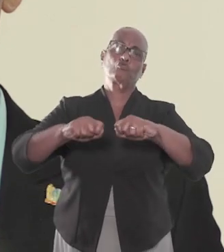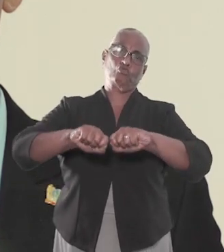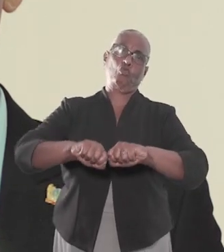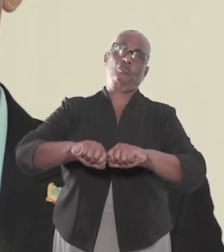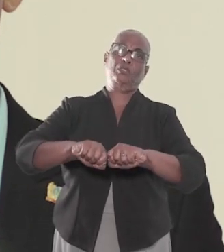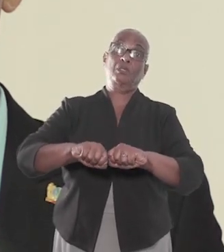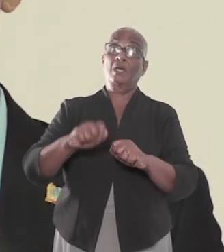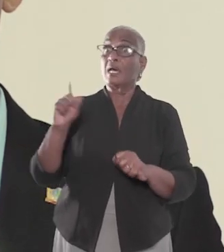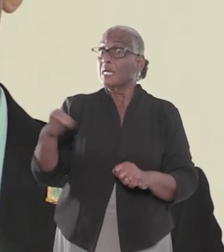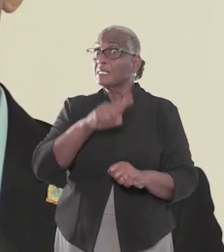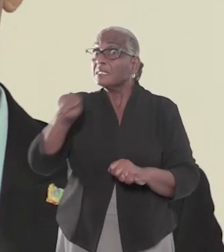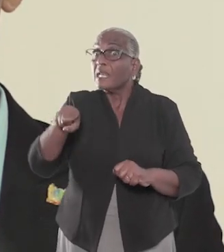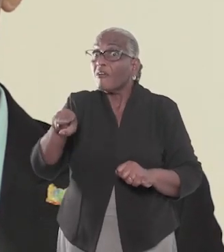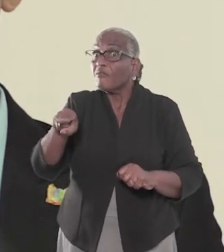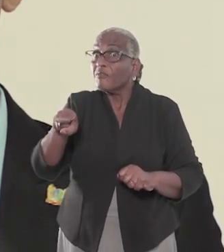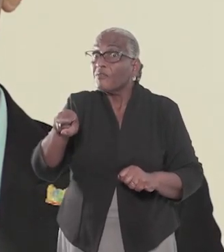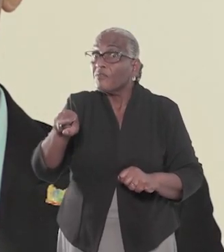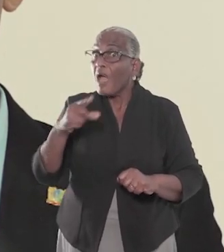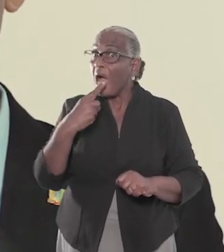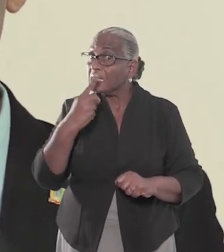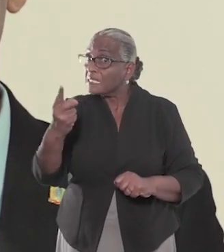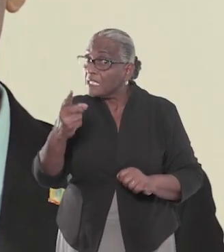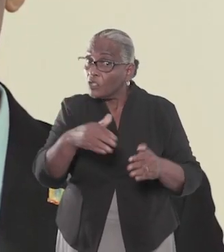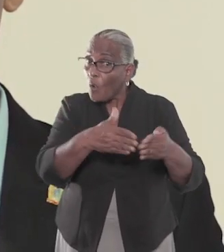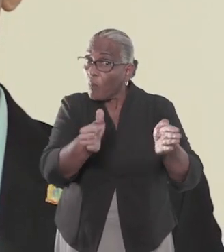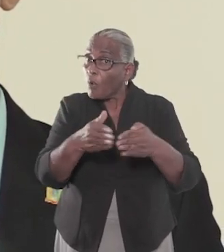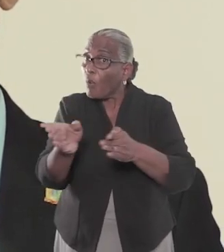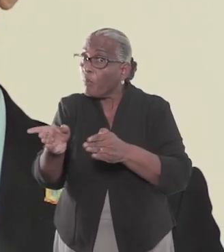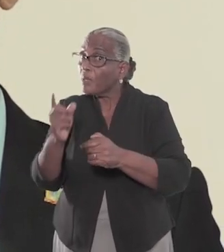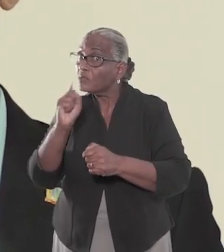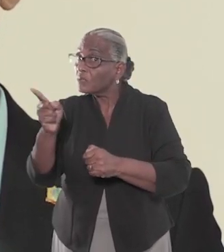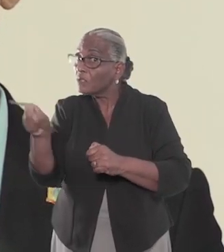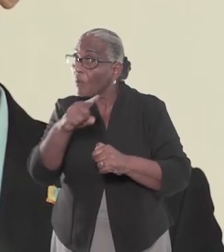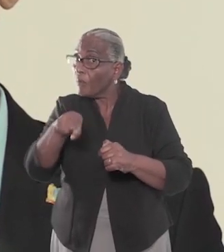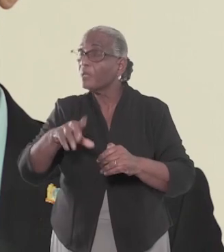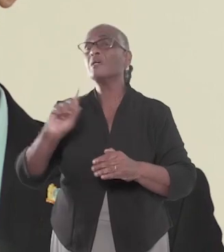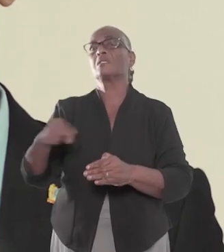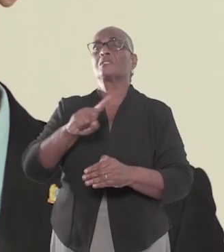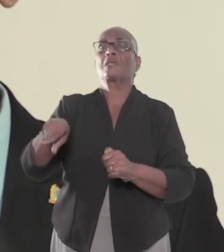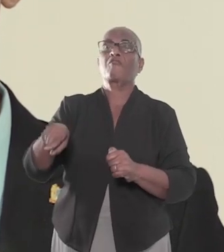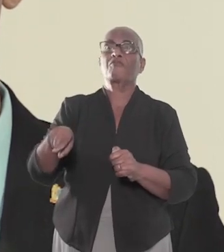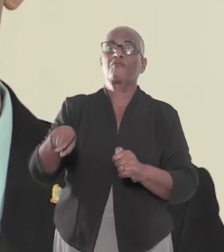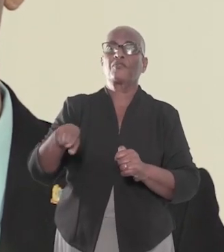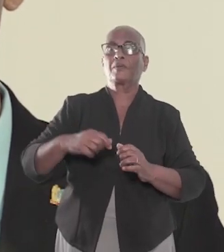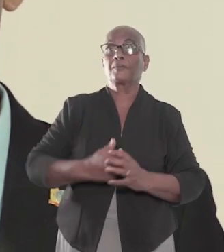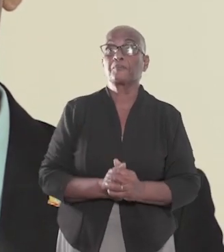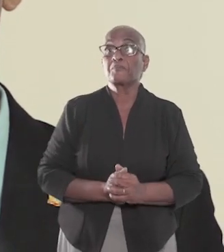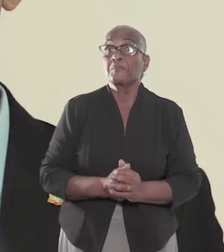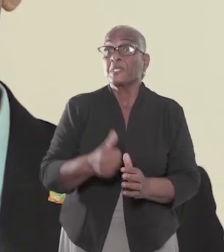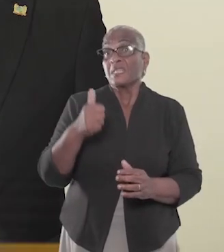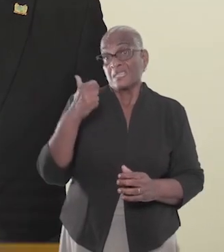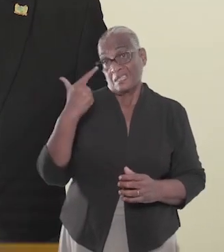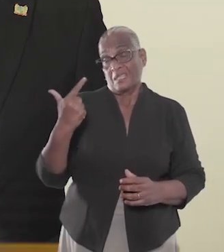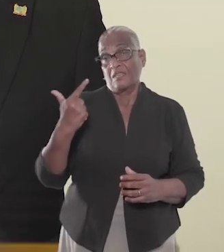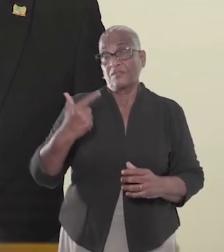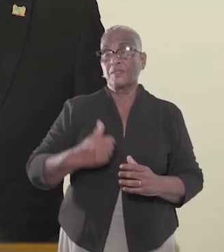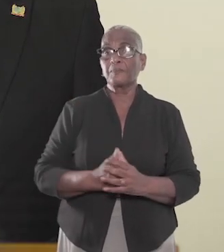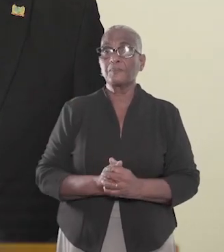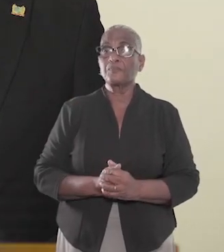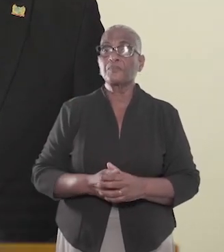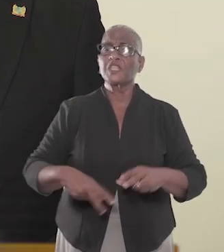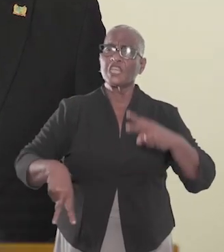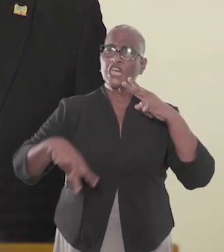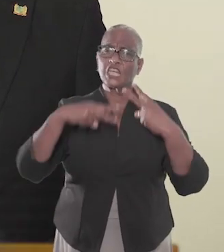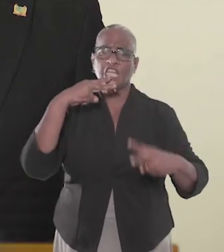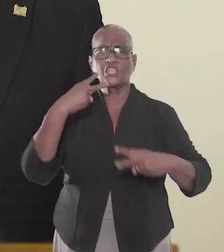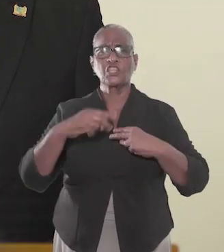gesloten. Er zullen sancties volgen indien genoemde plekken ondanks het verbod toch open zijn. Maatregel